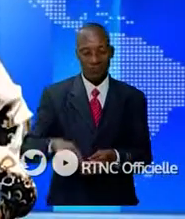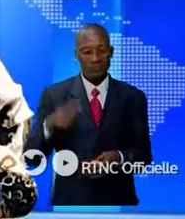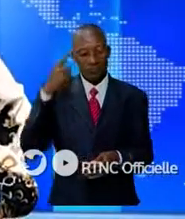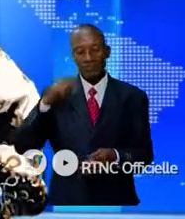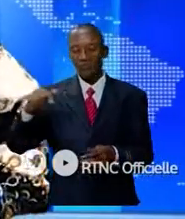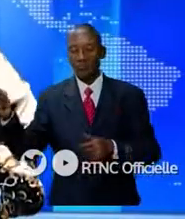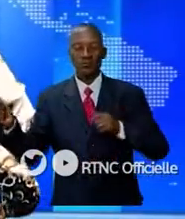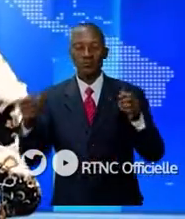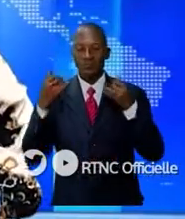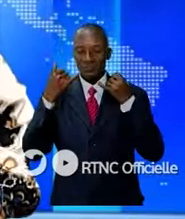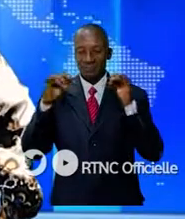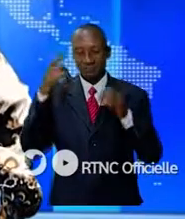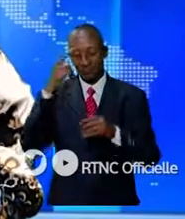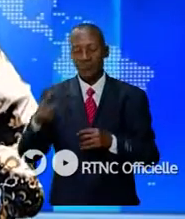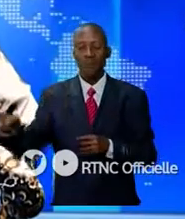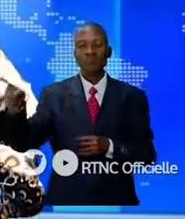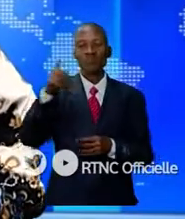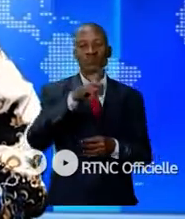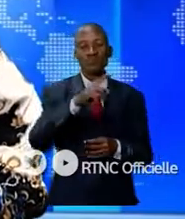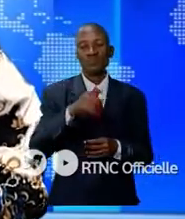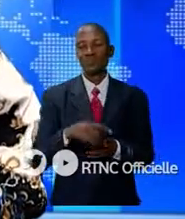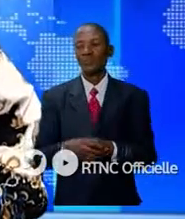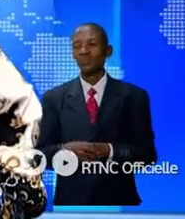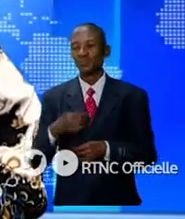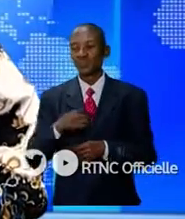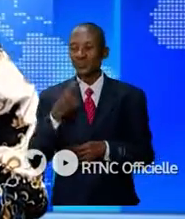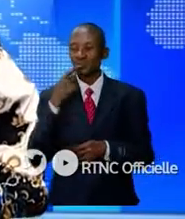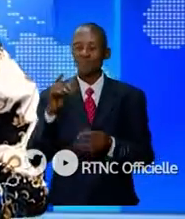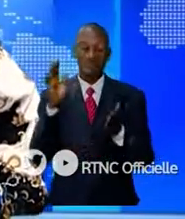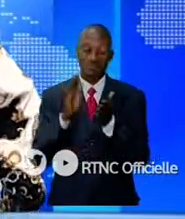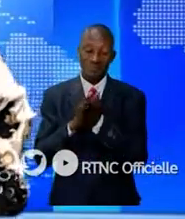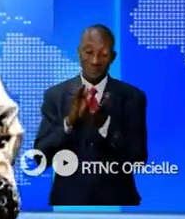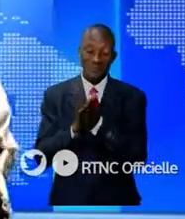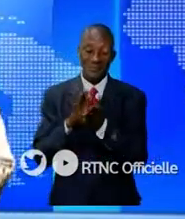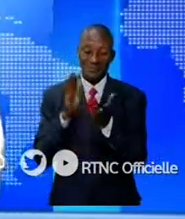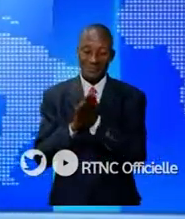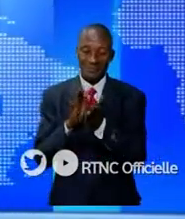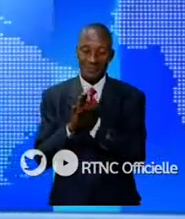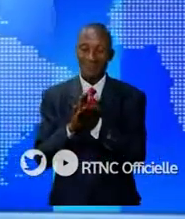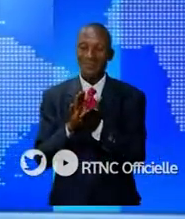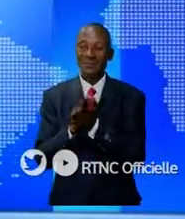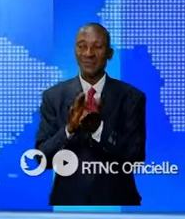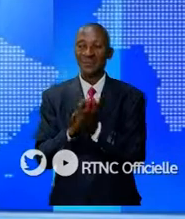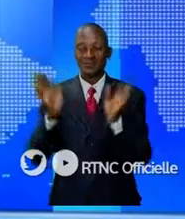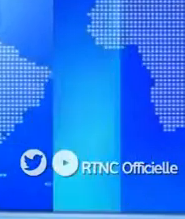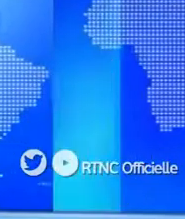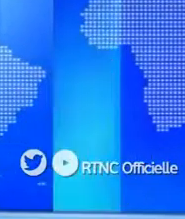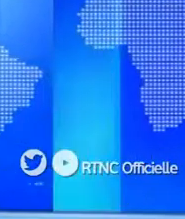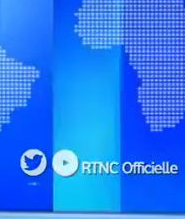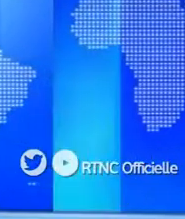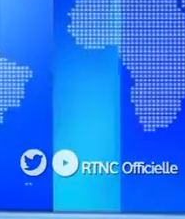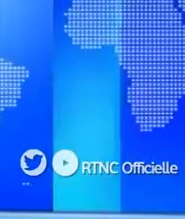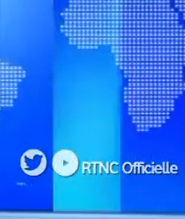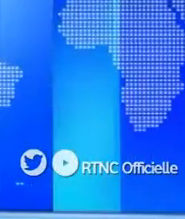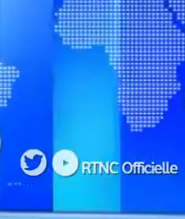Bijou Kataris, Ignace Chibangu, sans oublier Diane Balaka. 22h, retrouvez Oscar Mbalkaïj. Au revoir.